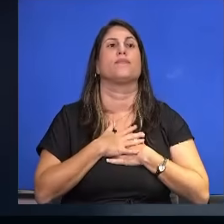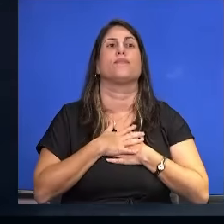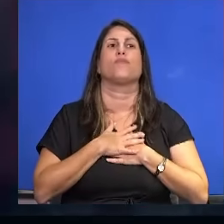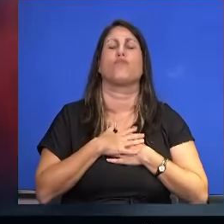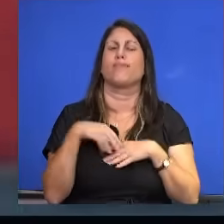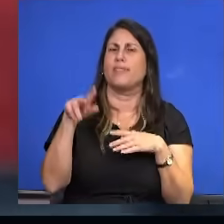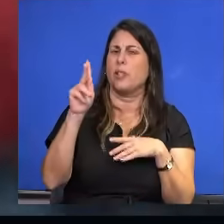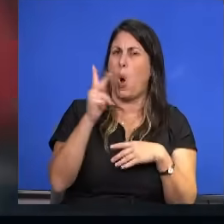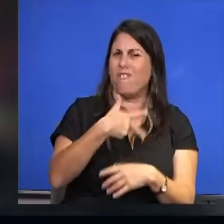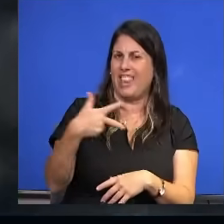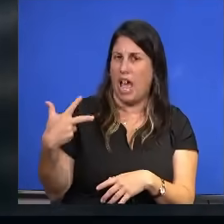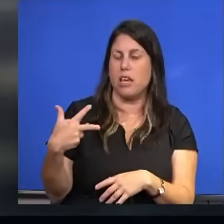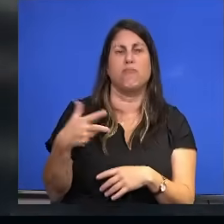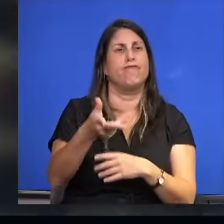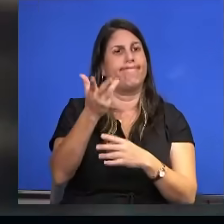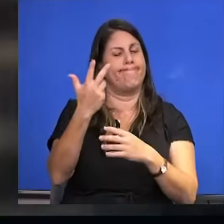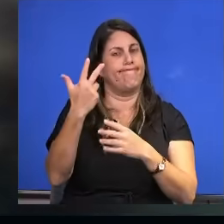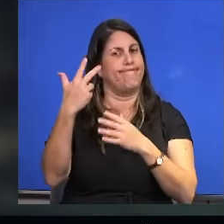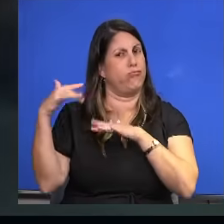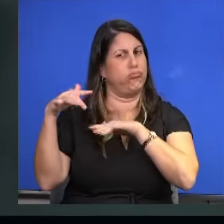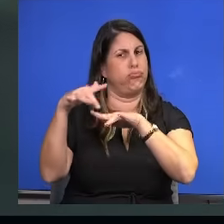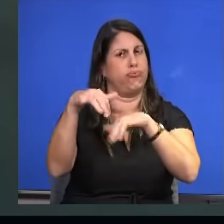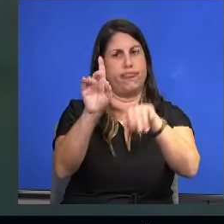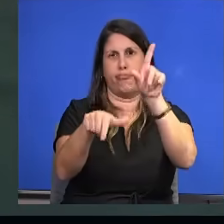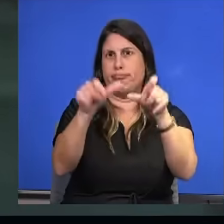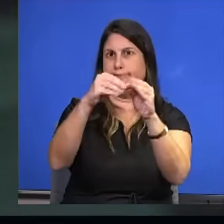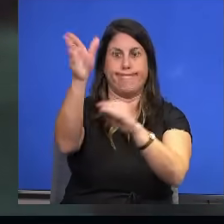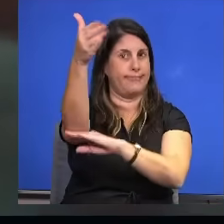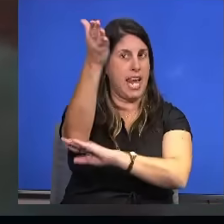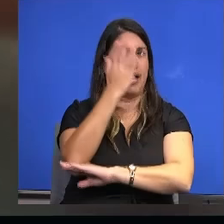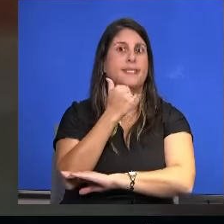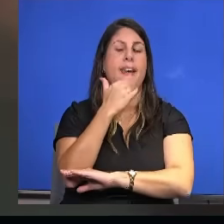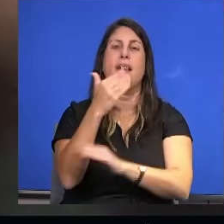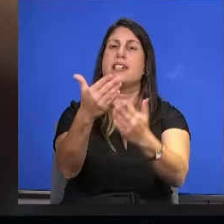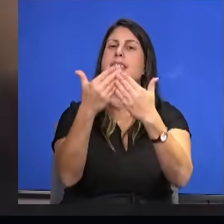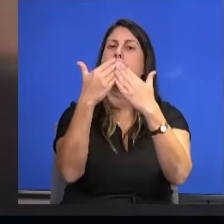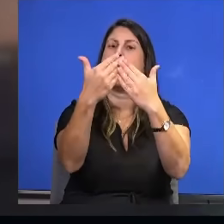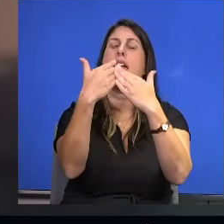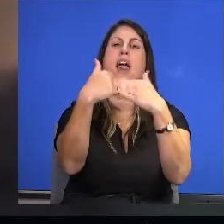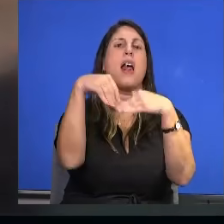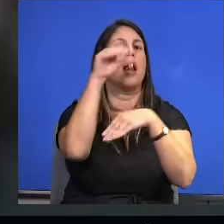בקופנהגן עמד קהל רב ועצום עם דגלי ישראל והתפלל בשירה.